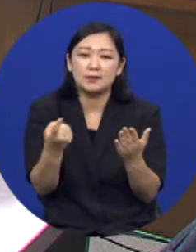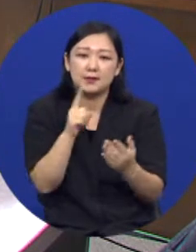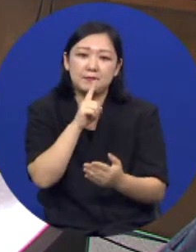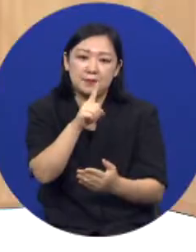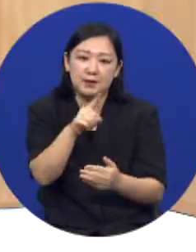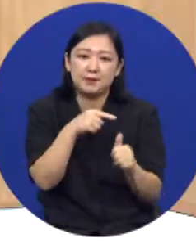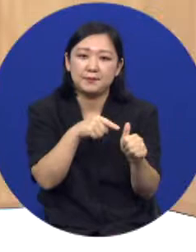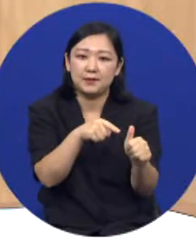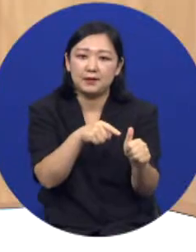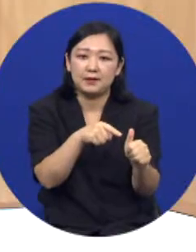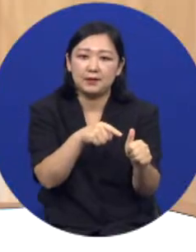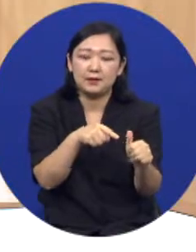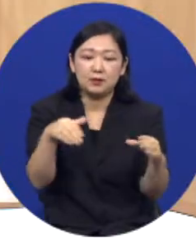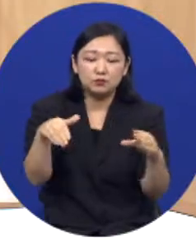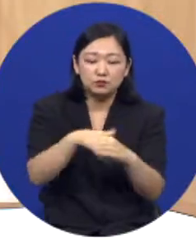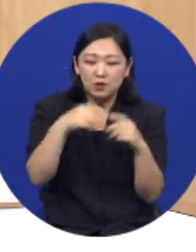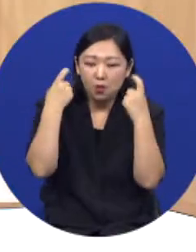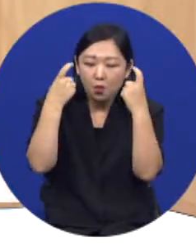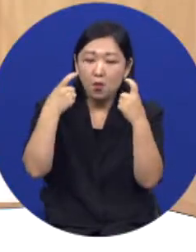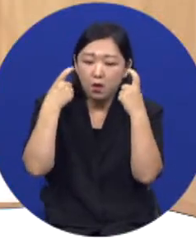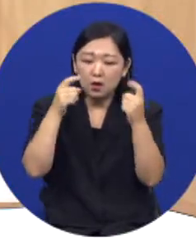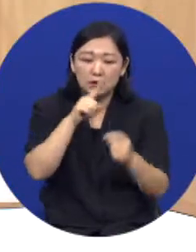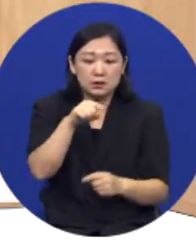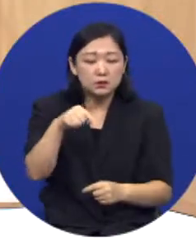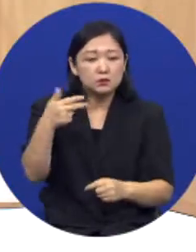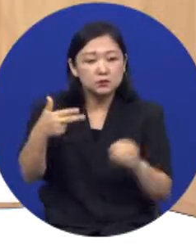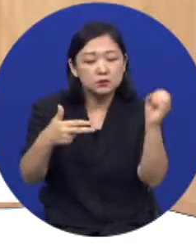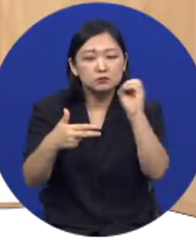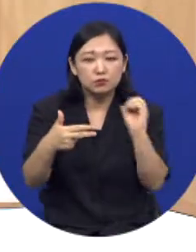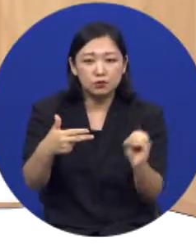나왔습니다. 문화관광 분야 지원이 1.7%거든요.